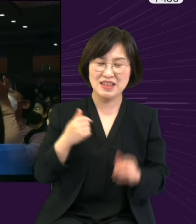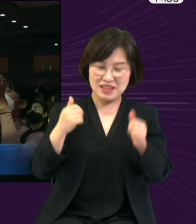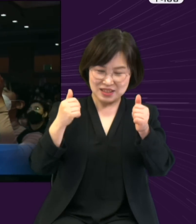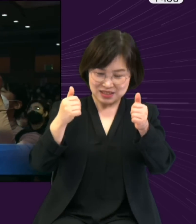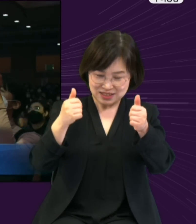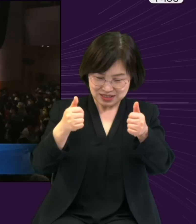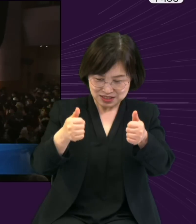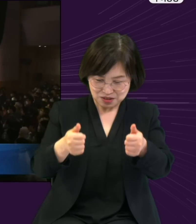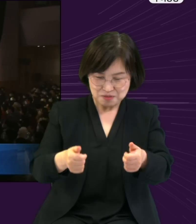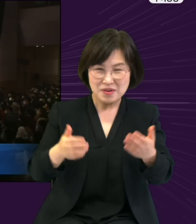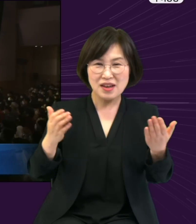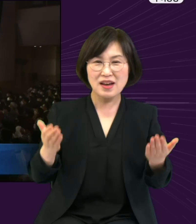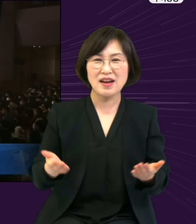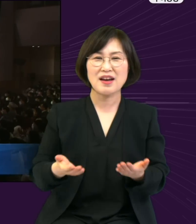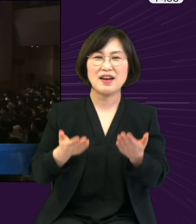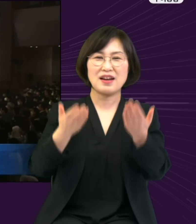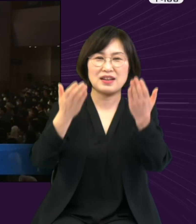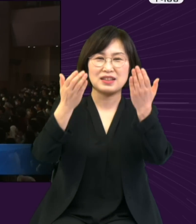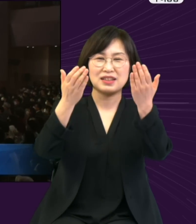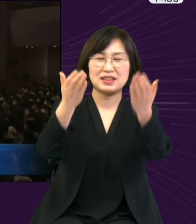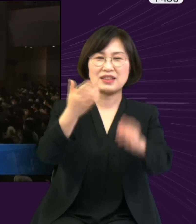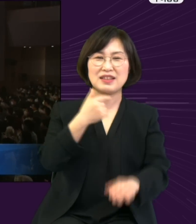경배하리